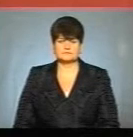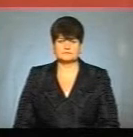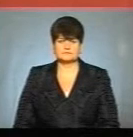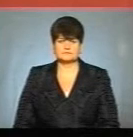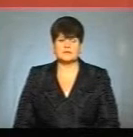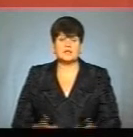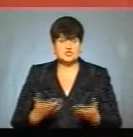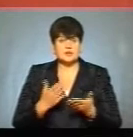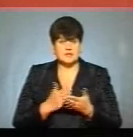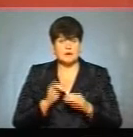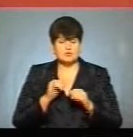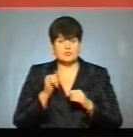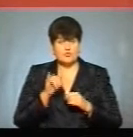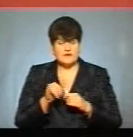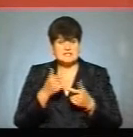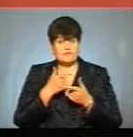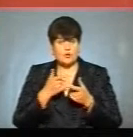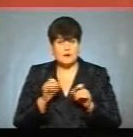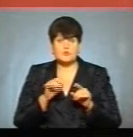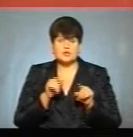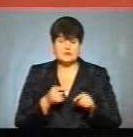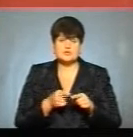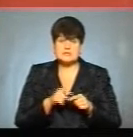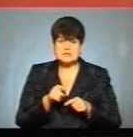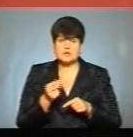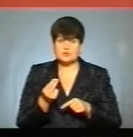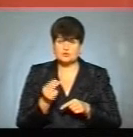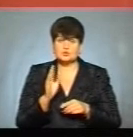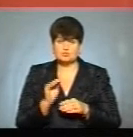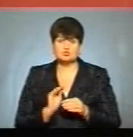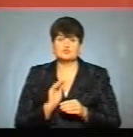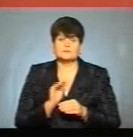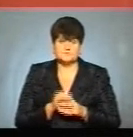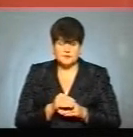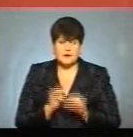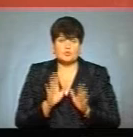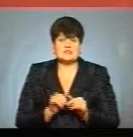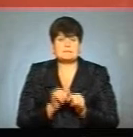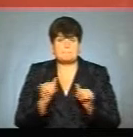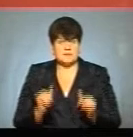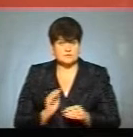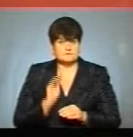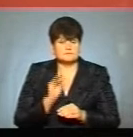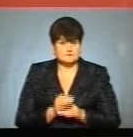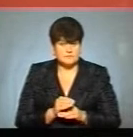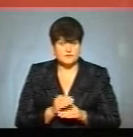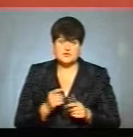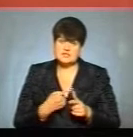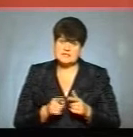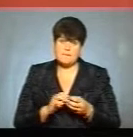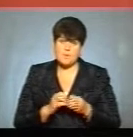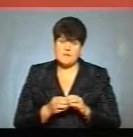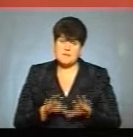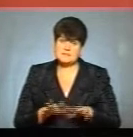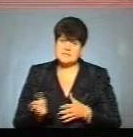А чи є, можливо, у вас інформація про те, що будуть ці кошти якось дофінансовані, буде збільшена субвенція, чи це все-таки проблема на